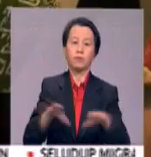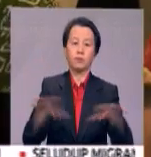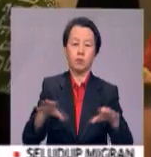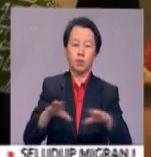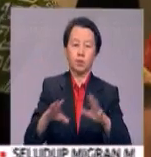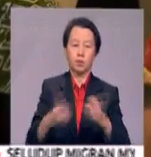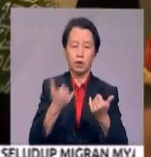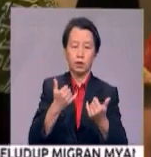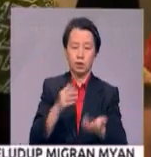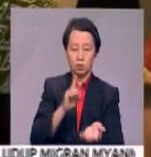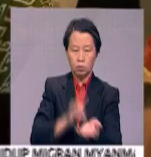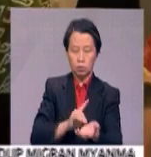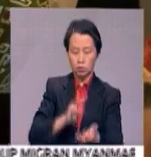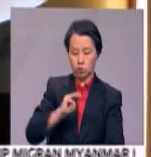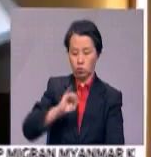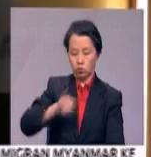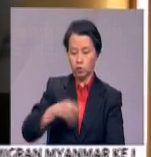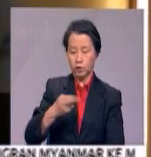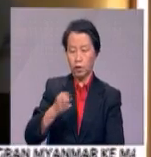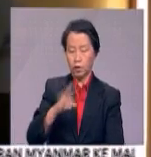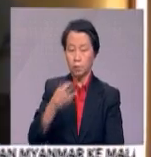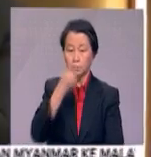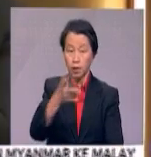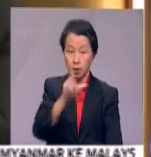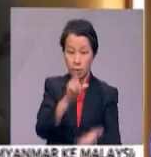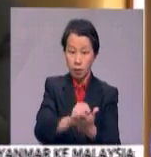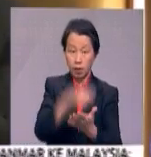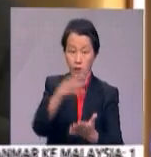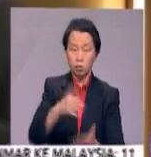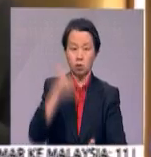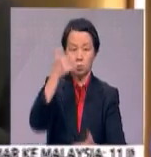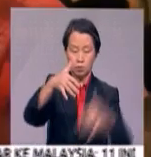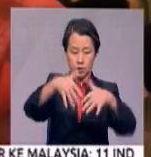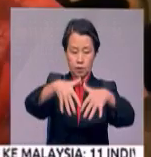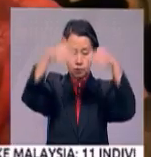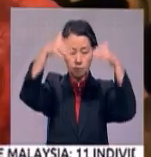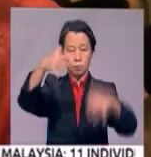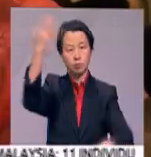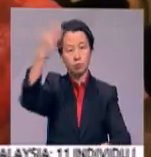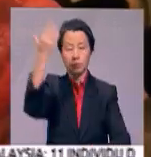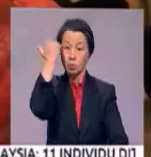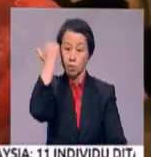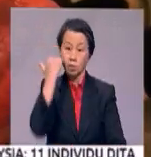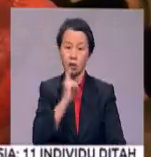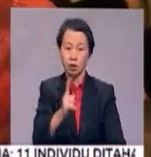Dr. Mujahid menyatakannya kepada media selepas hadir ke sesi Town Hall Maqasid Syariah